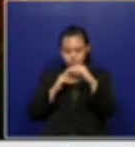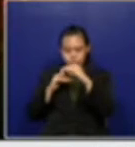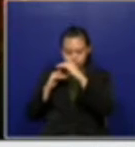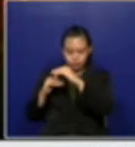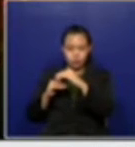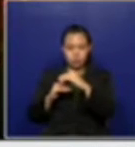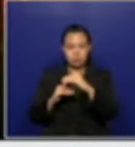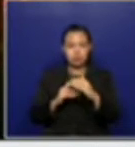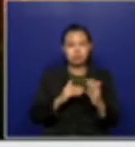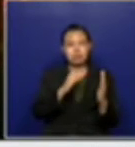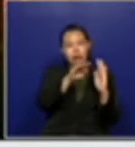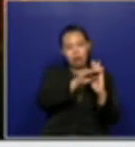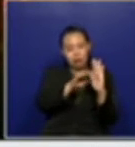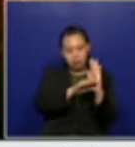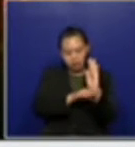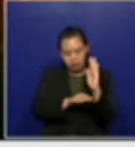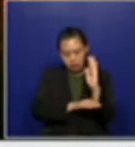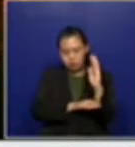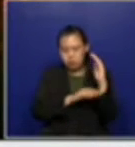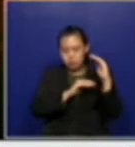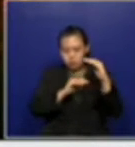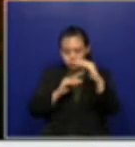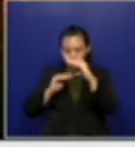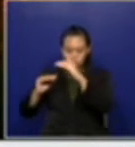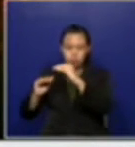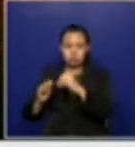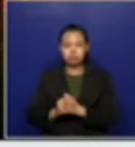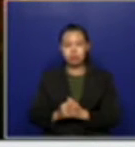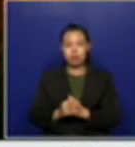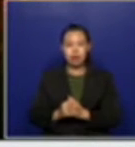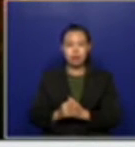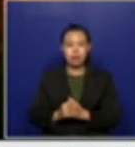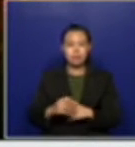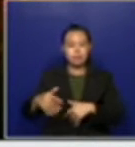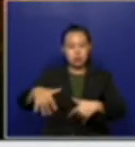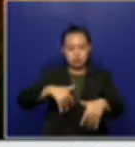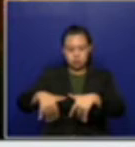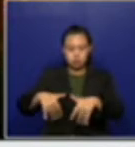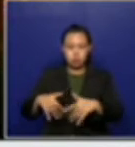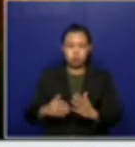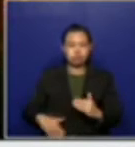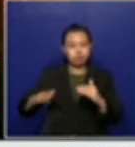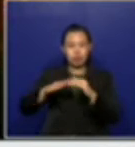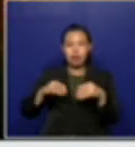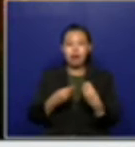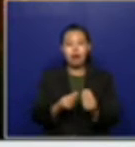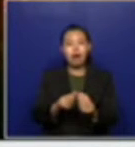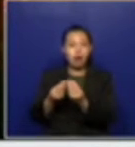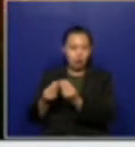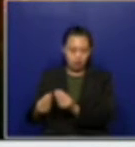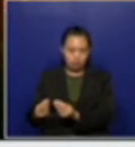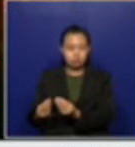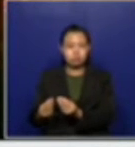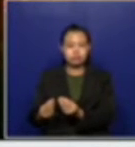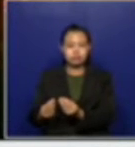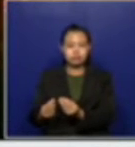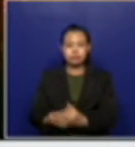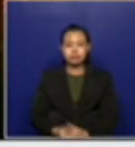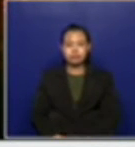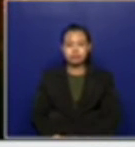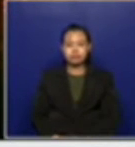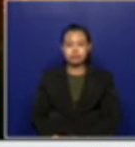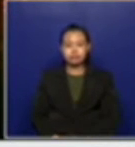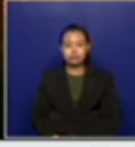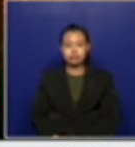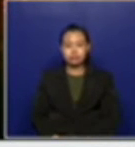การยุติธรรมเพื่อให้ประชาชนได้รับความยุติธรรมโดยไม่ล่าช้าท่านประธานที่เคารพครับปราก